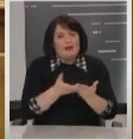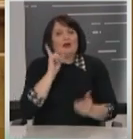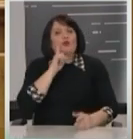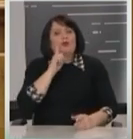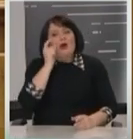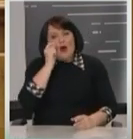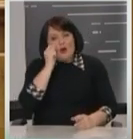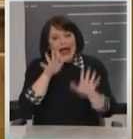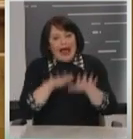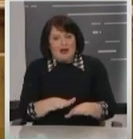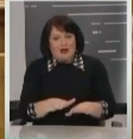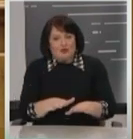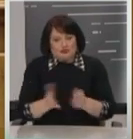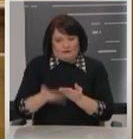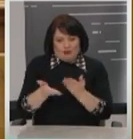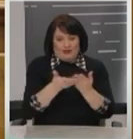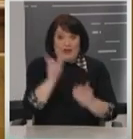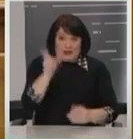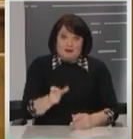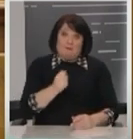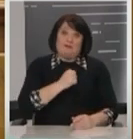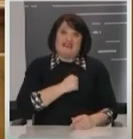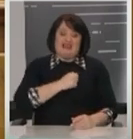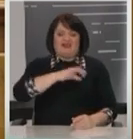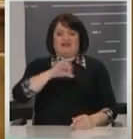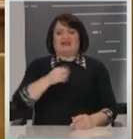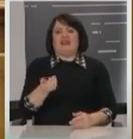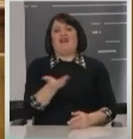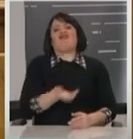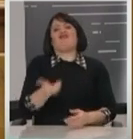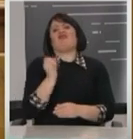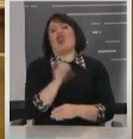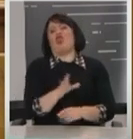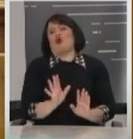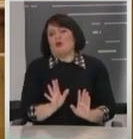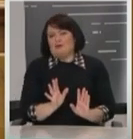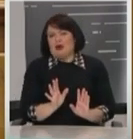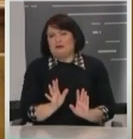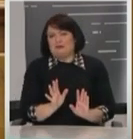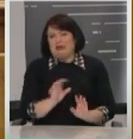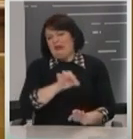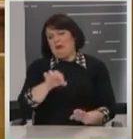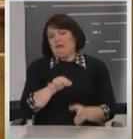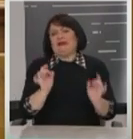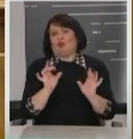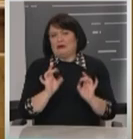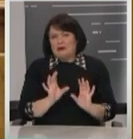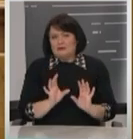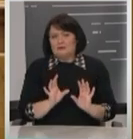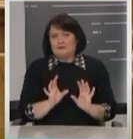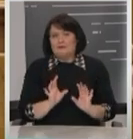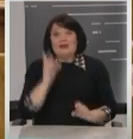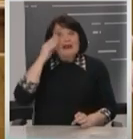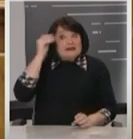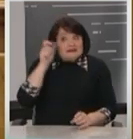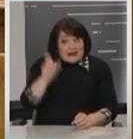που βρίσκονται στην ανεργία για σας είναι φιλοδόρημα και χαρτζηλίκι, ίσως γιατί ξεχνάτε ότι